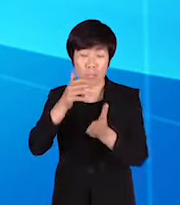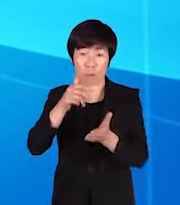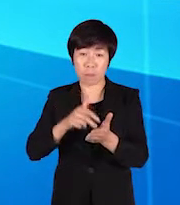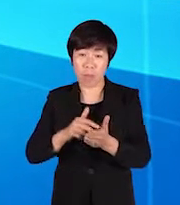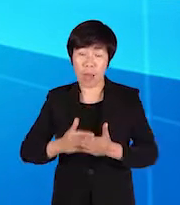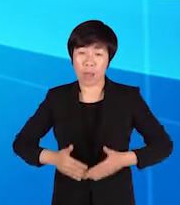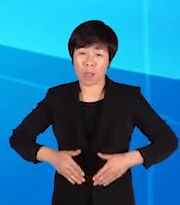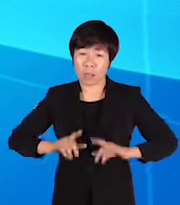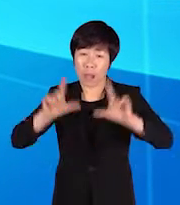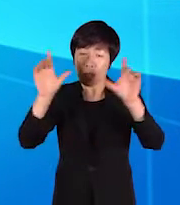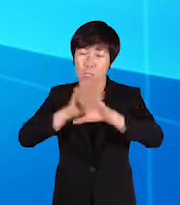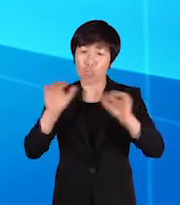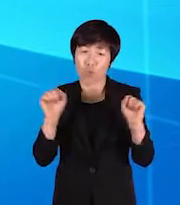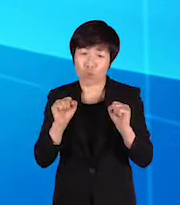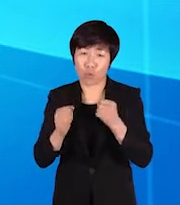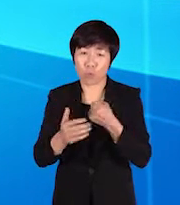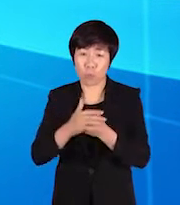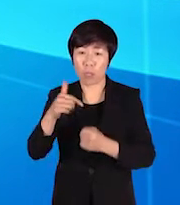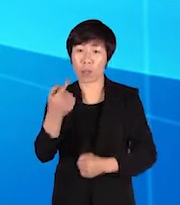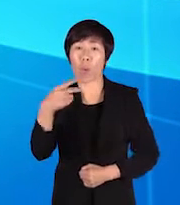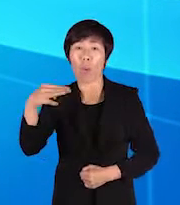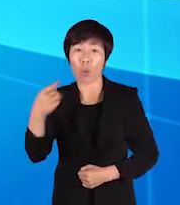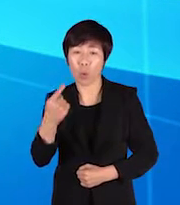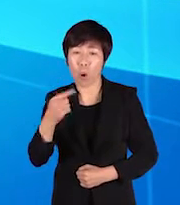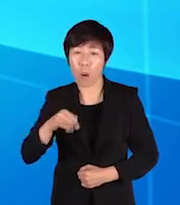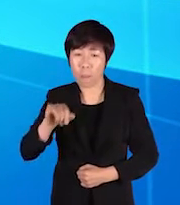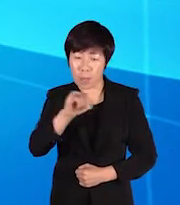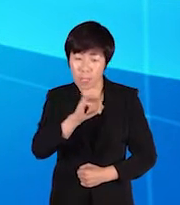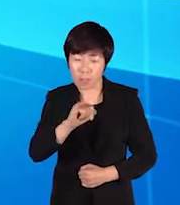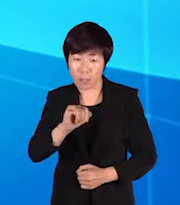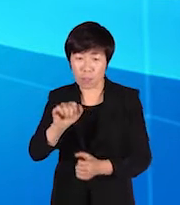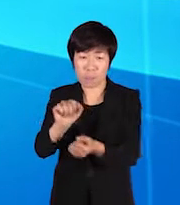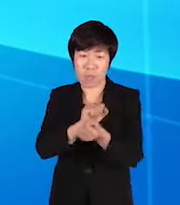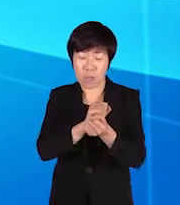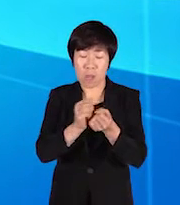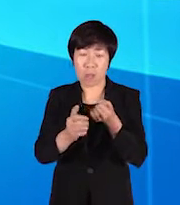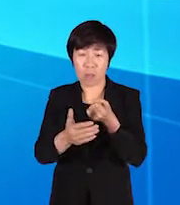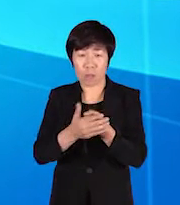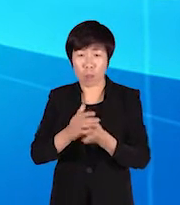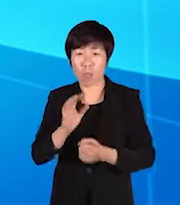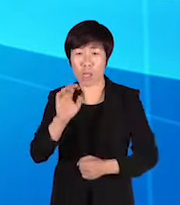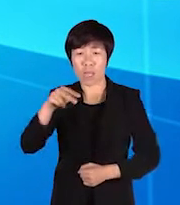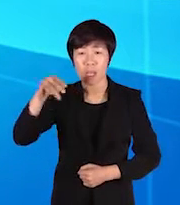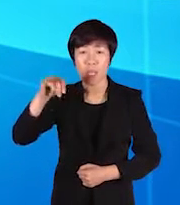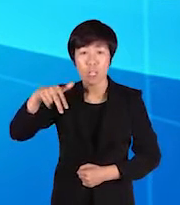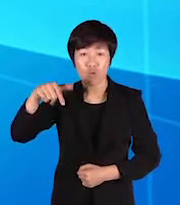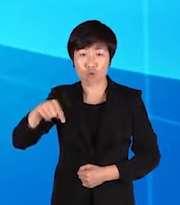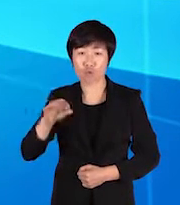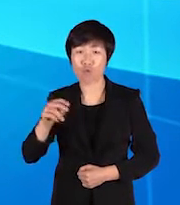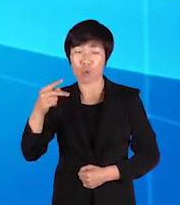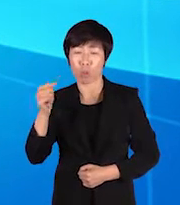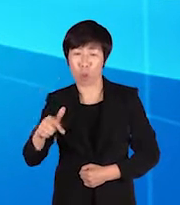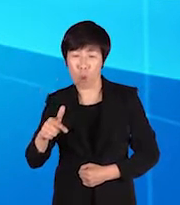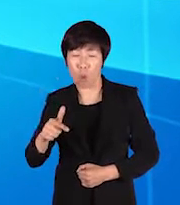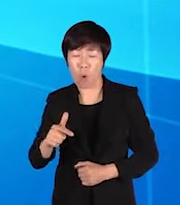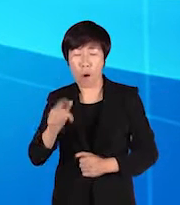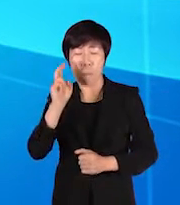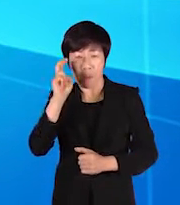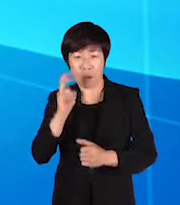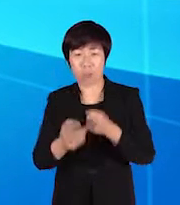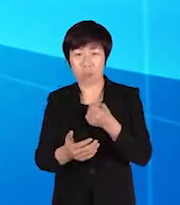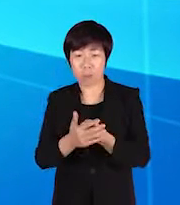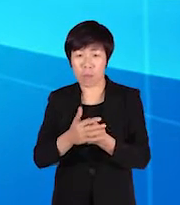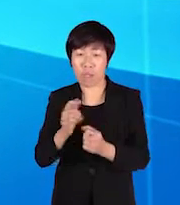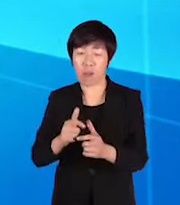울산시가 날씨가 추워지면서 노로바이러스균 감염으로 인한 식중독 발생이 예상됨에 따라 노로바이러스 확산